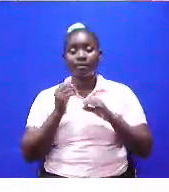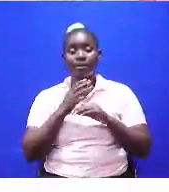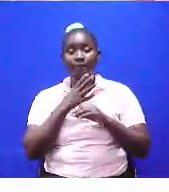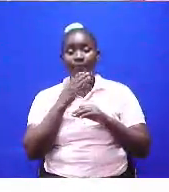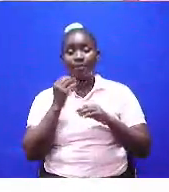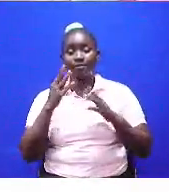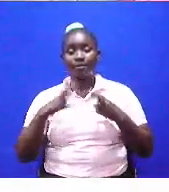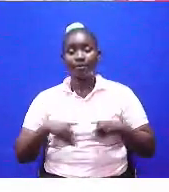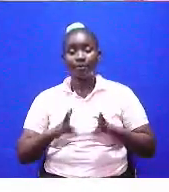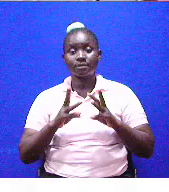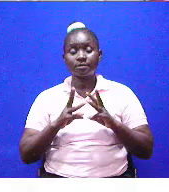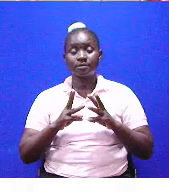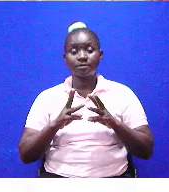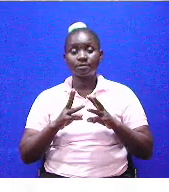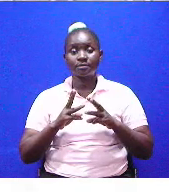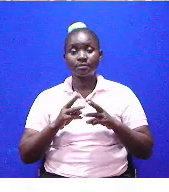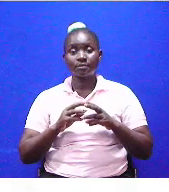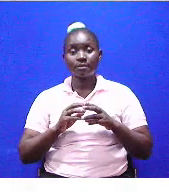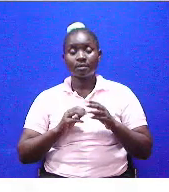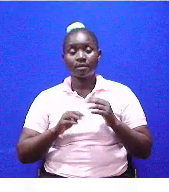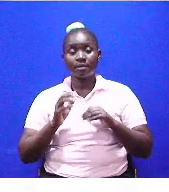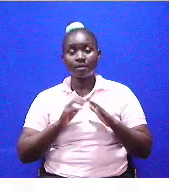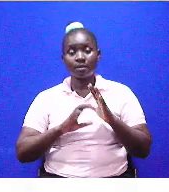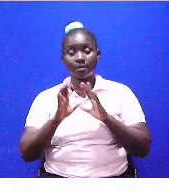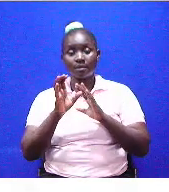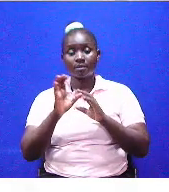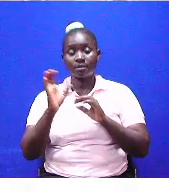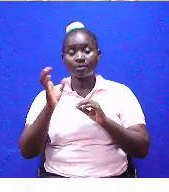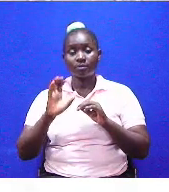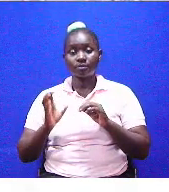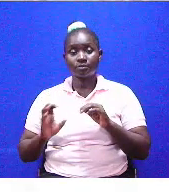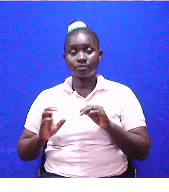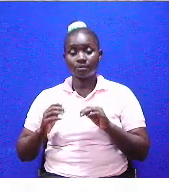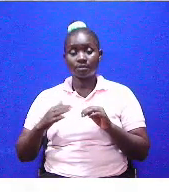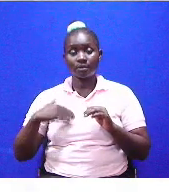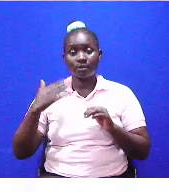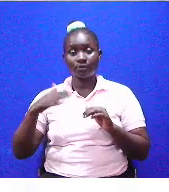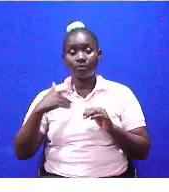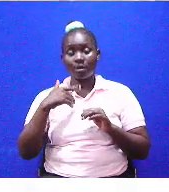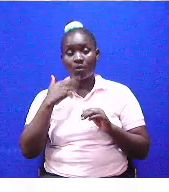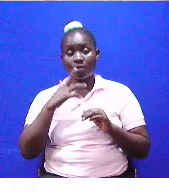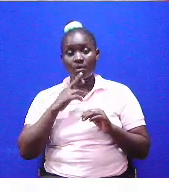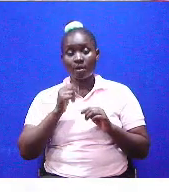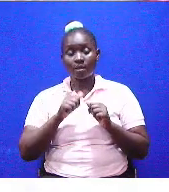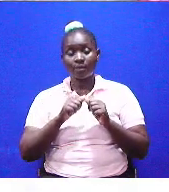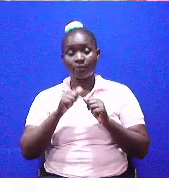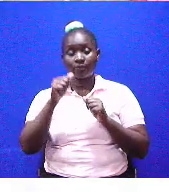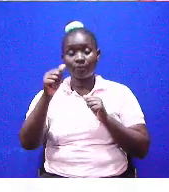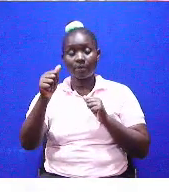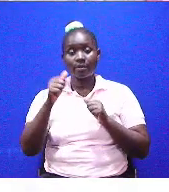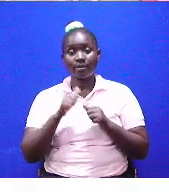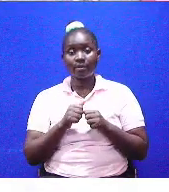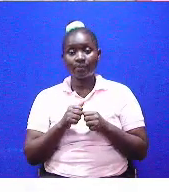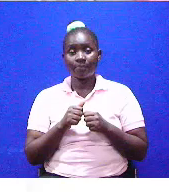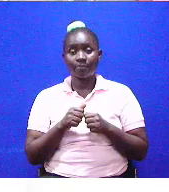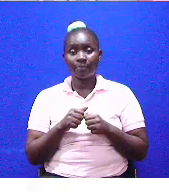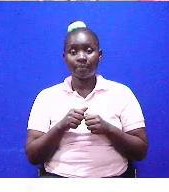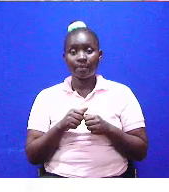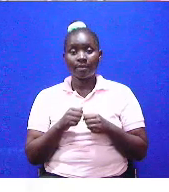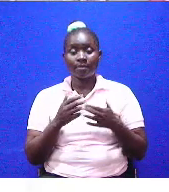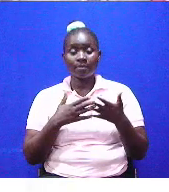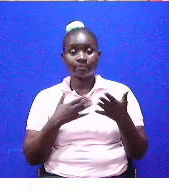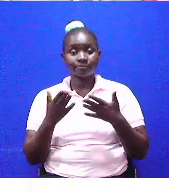katika constituency hii ili kila sehemu hata wale ambao wako mbali na sehemu ambao tuliweza kufika